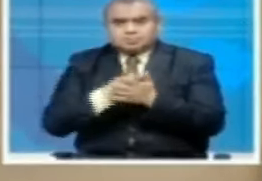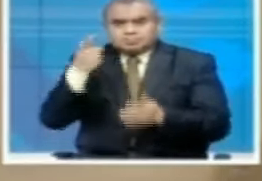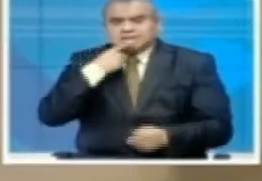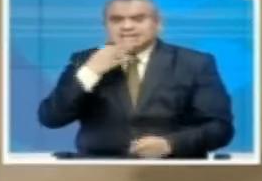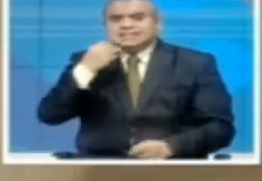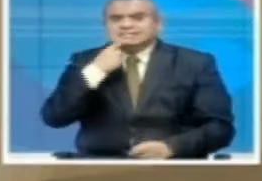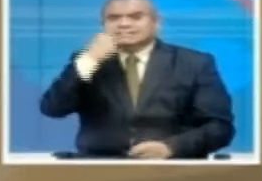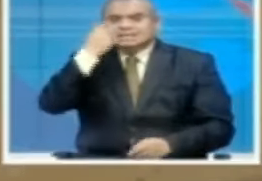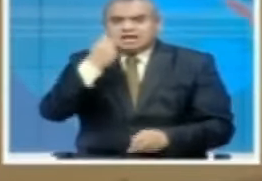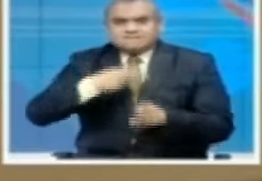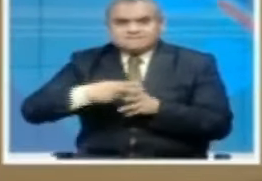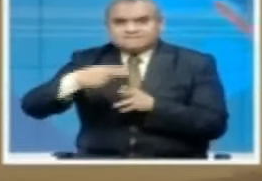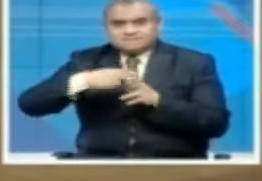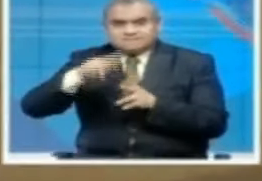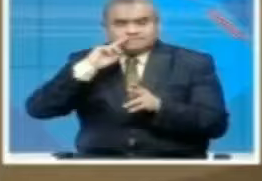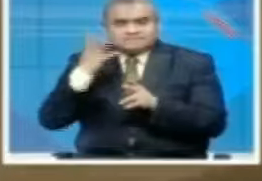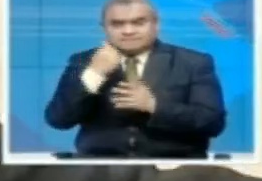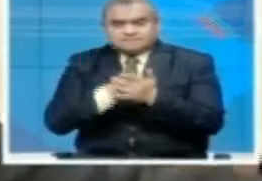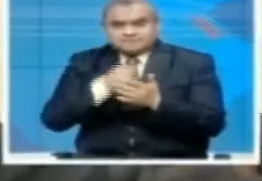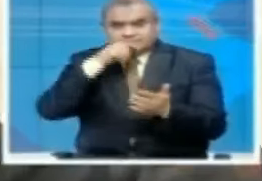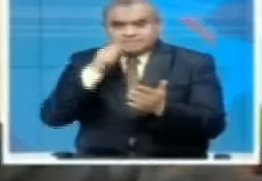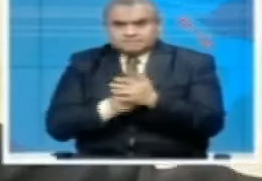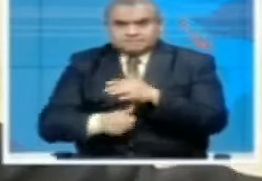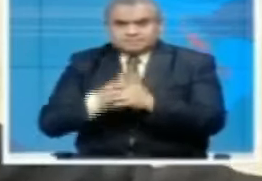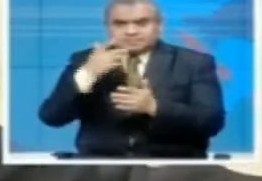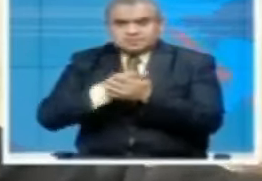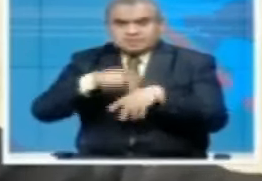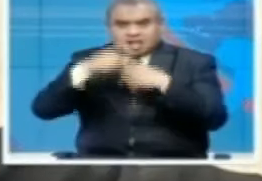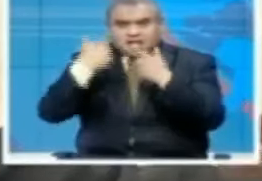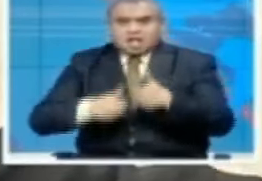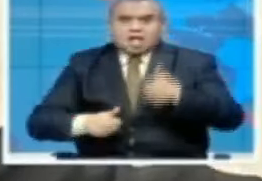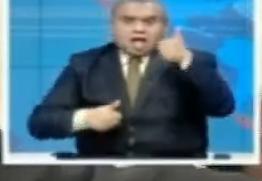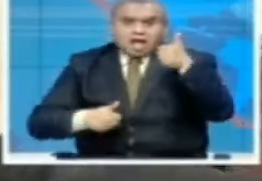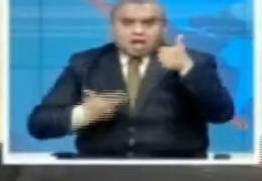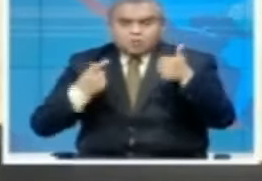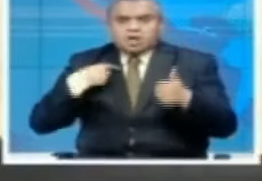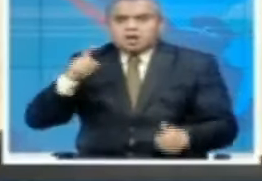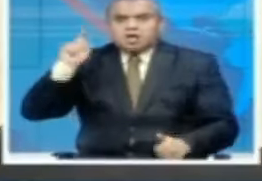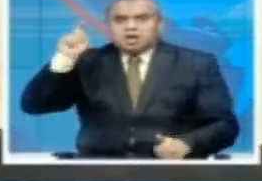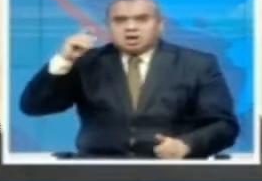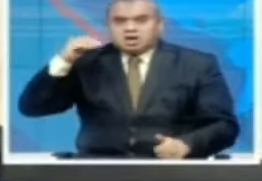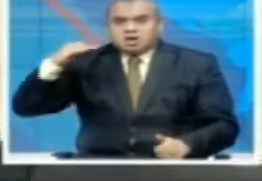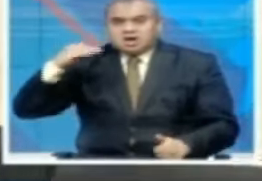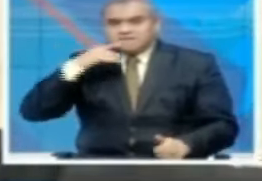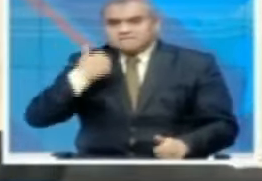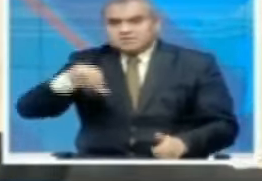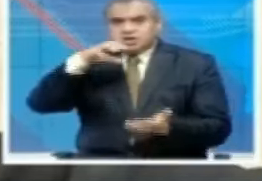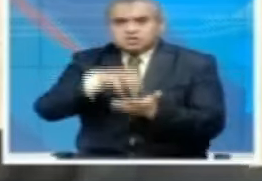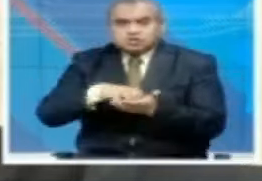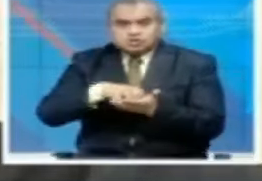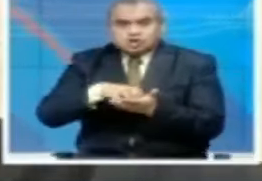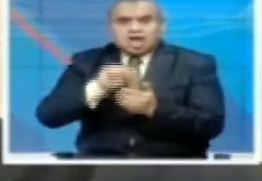عاما. سيادة المحافظ يعني أكد على تعيين رفح، وبقول ما تفوتوش فرصه لا في شقه ولا